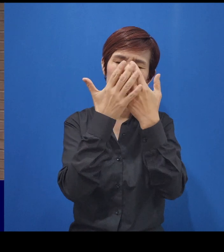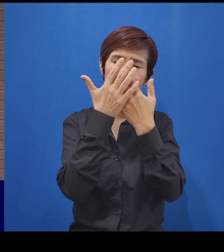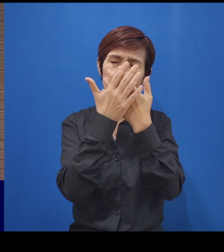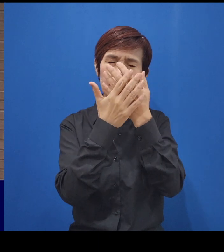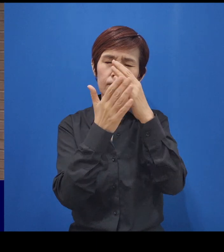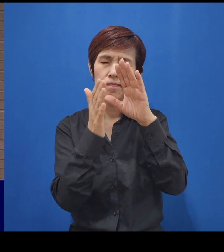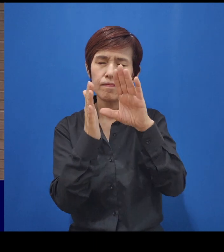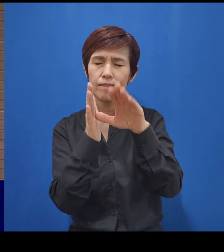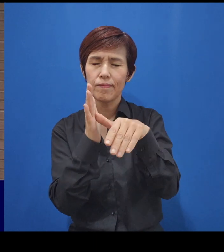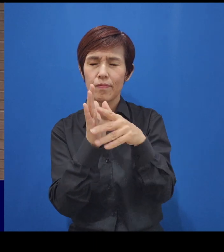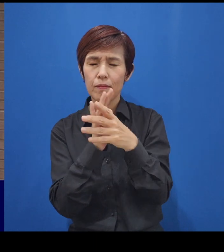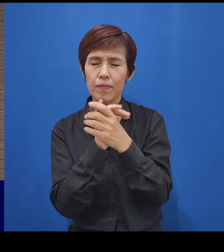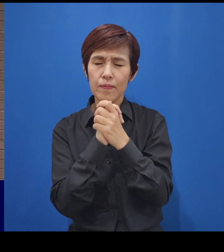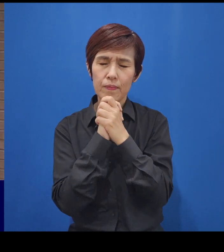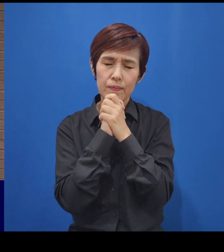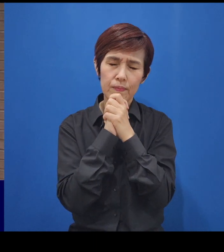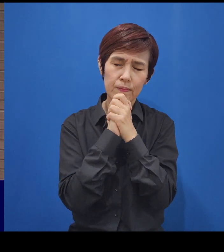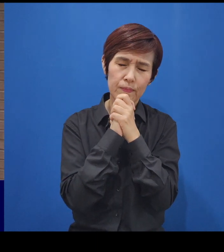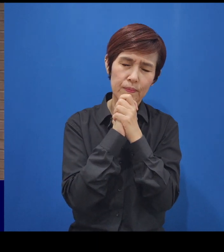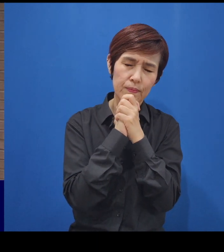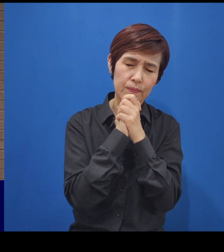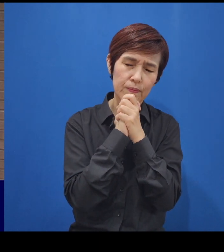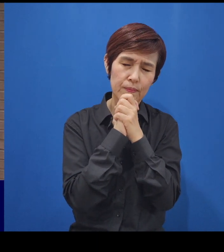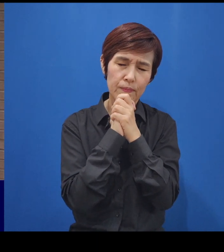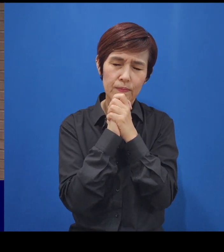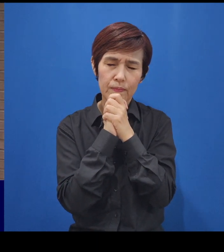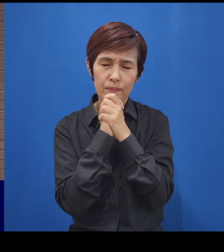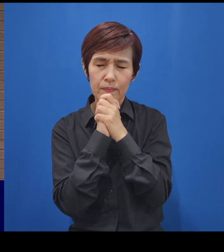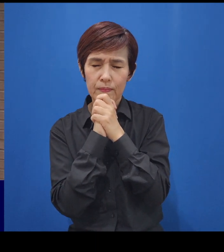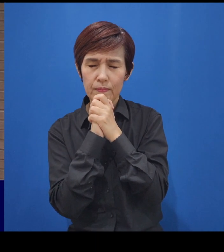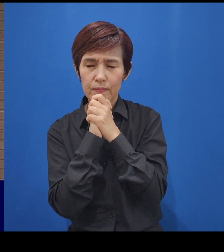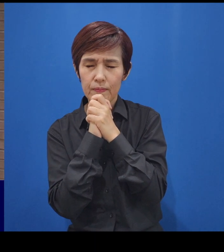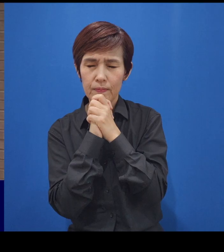앞이 캄캄할 때